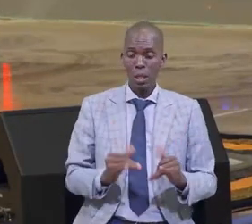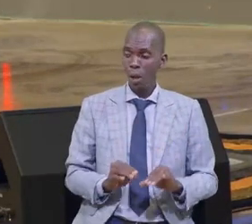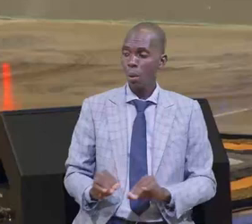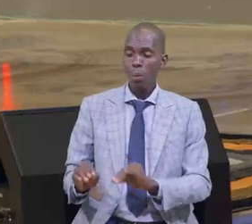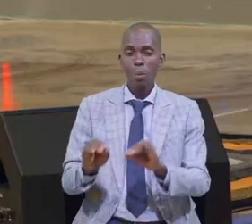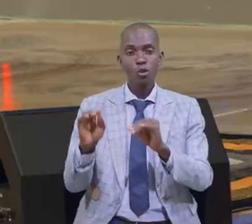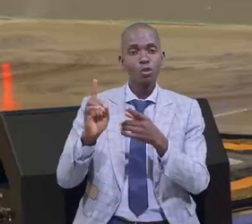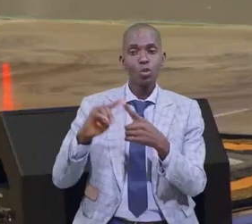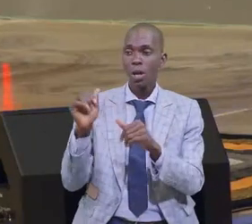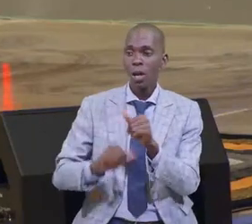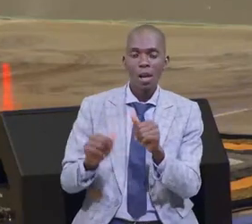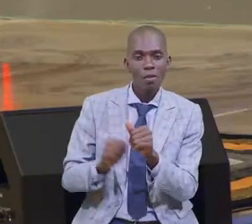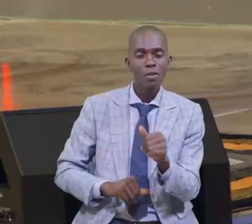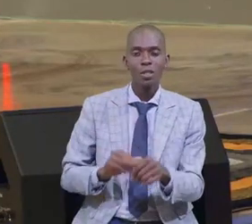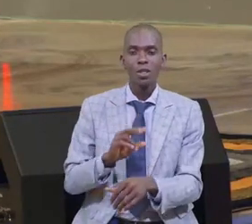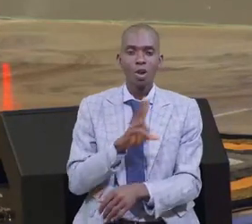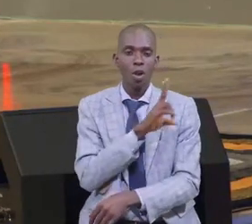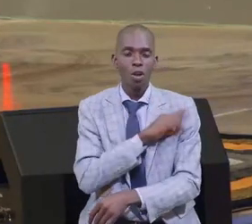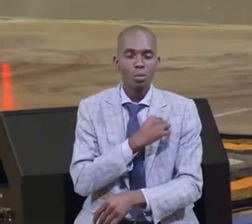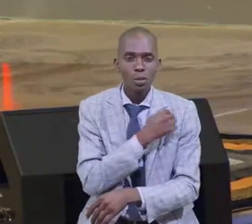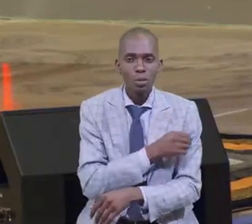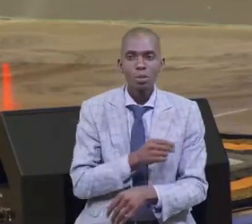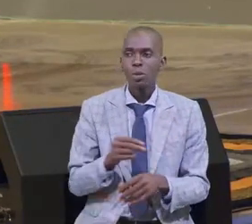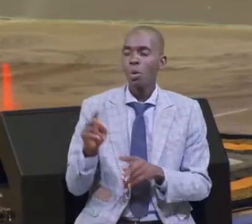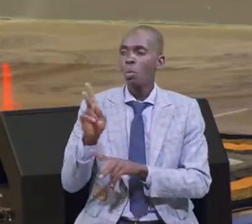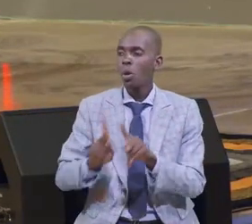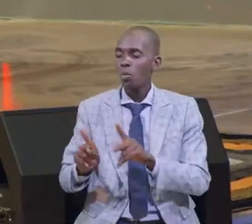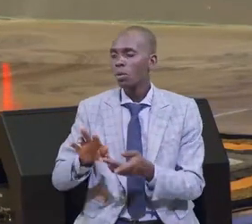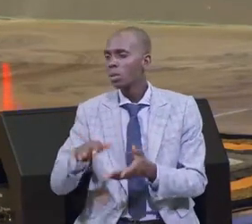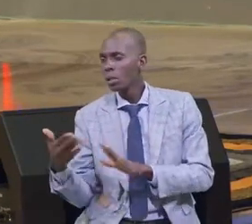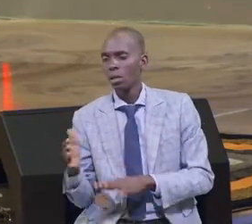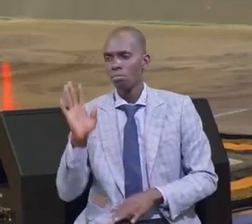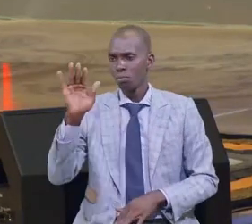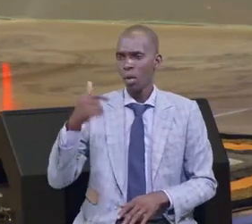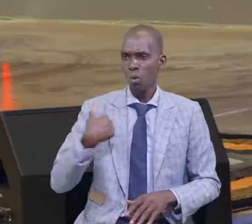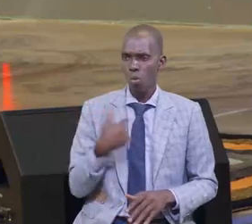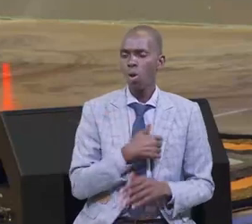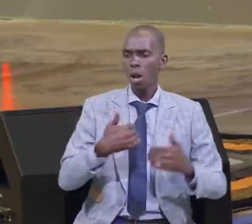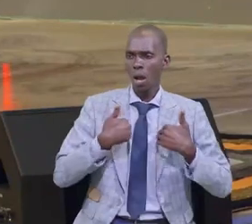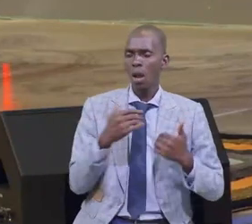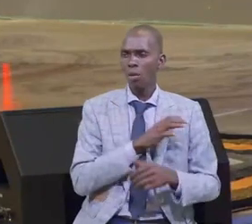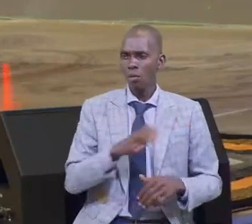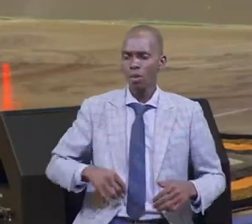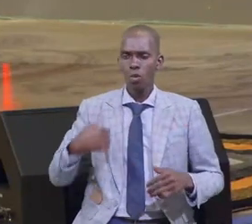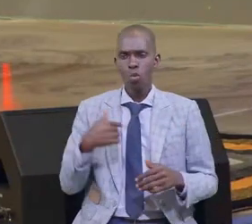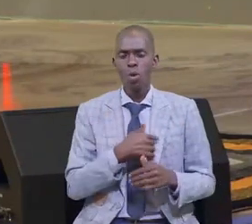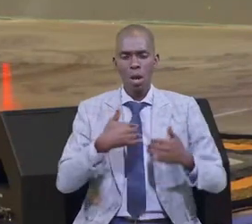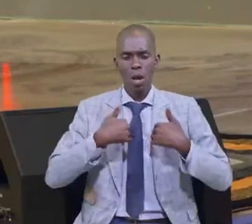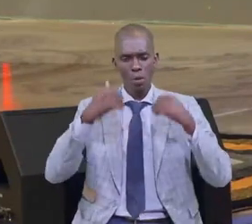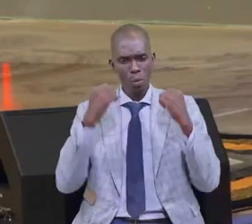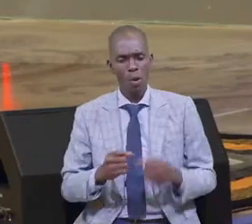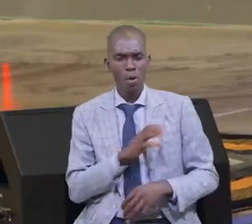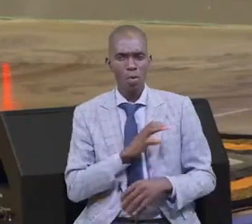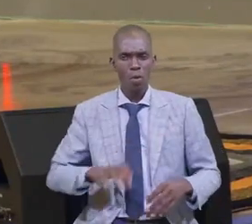on va dans tous les hôpitaux, on va dans les maisons mortuaires, on dit qu'on a Christ, on a la puissance de